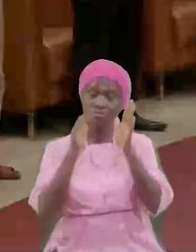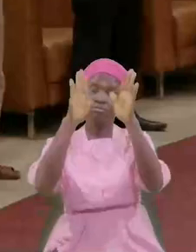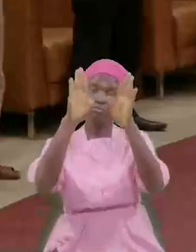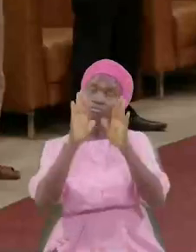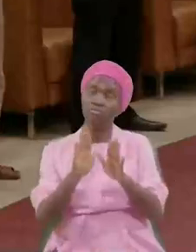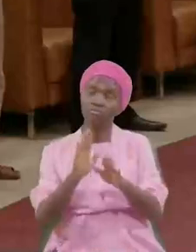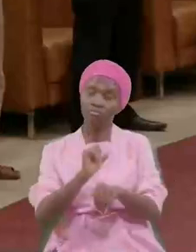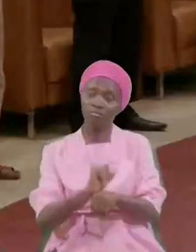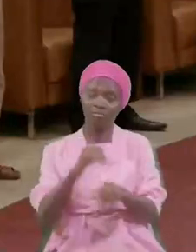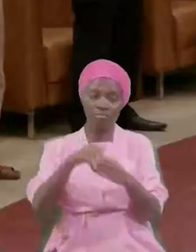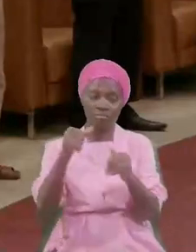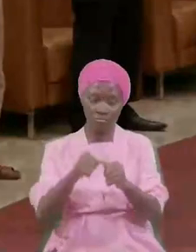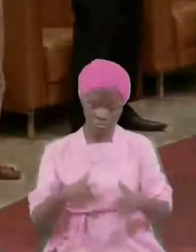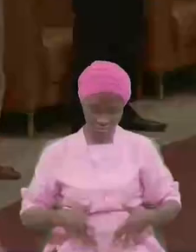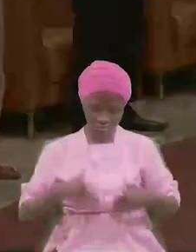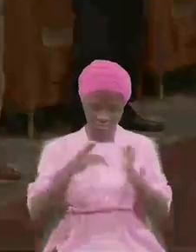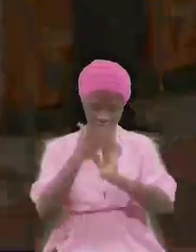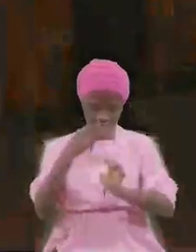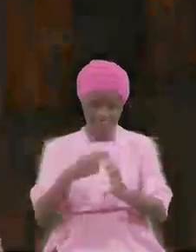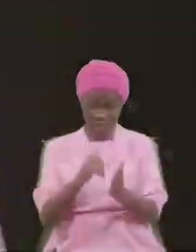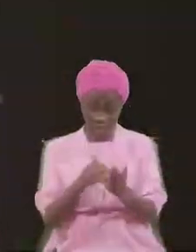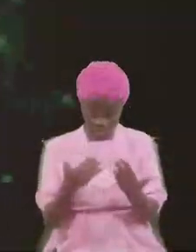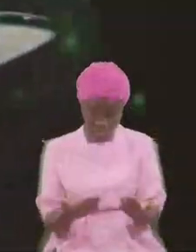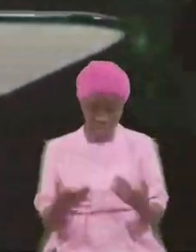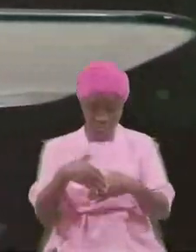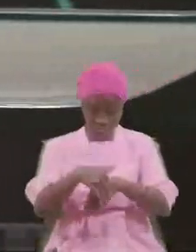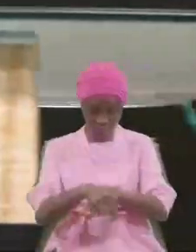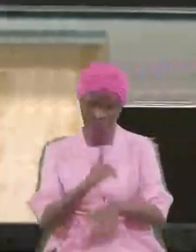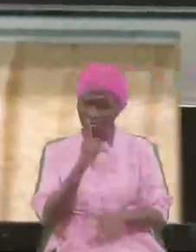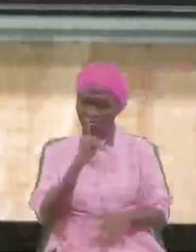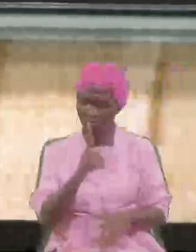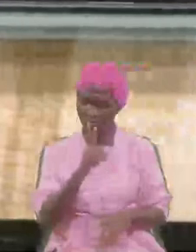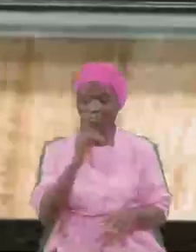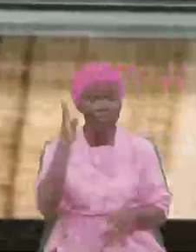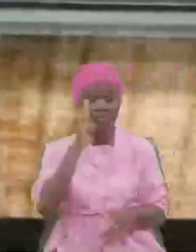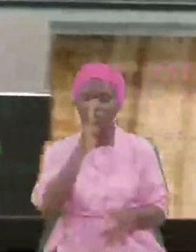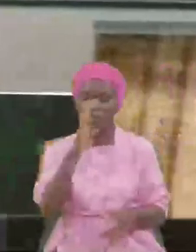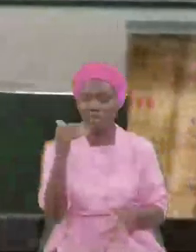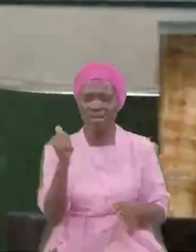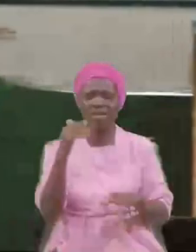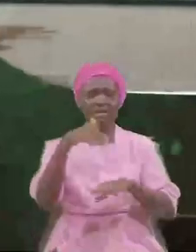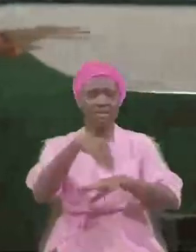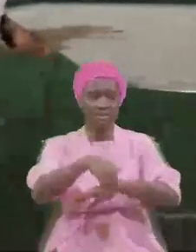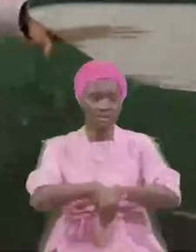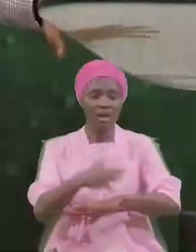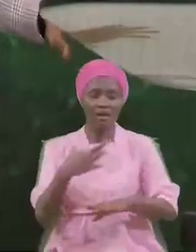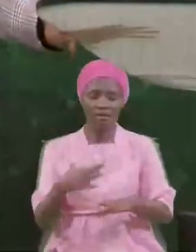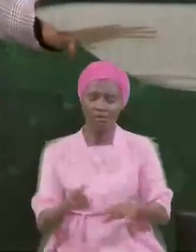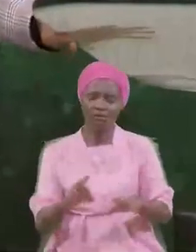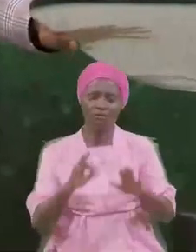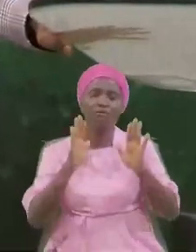manifestée, les miracles dans chaque vie. Et ce soir, en vérité, que ce soit une soirée